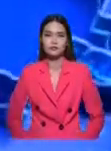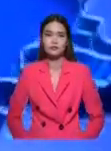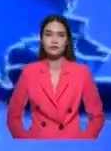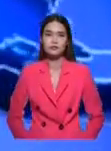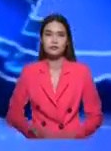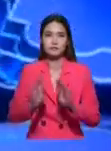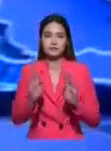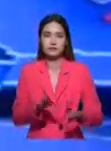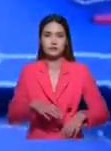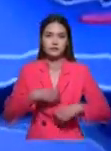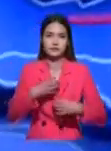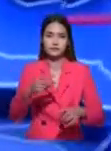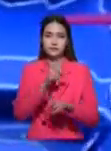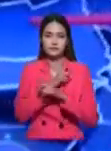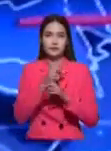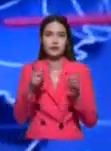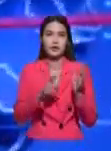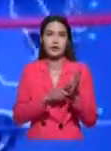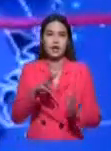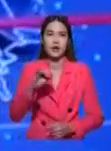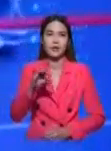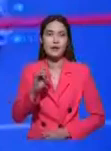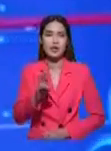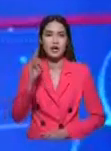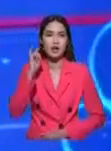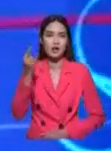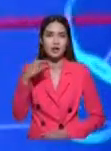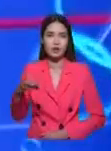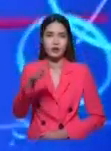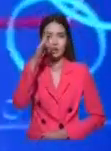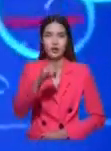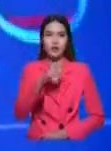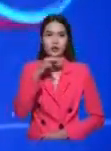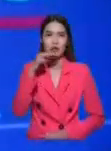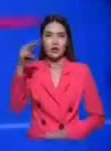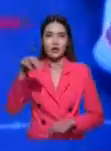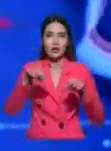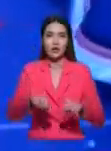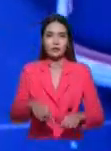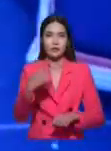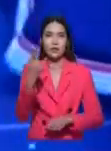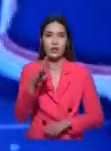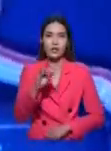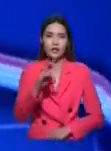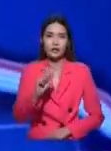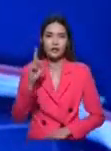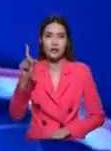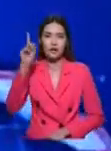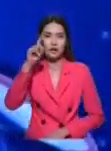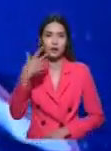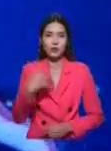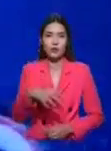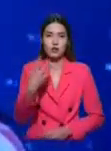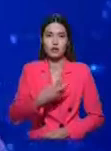После страшной смерти 7-летней Миланы из Павлодарской области к казахстанцам обратилась уполномоченный по правам ребенка. Динара Закиева отметила, что это